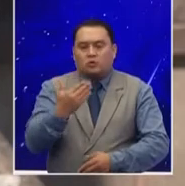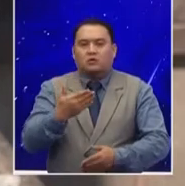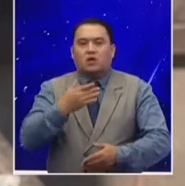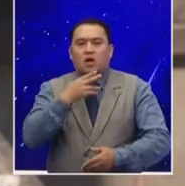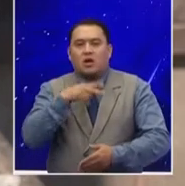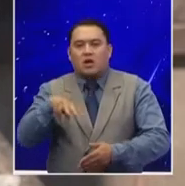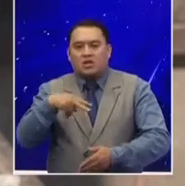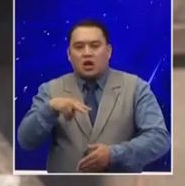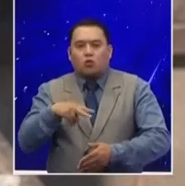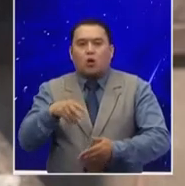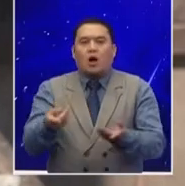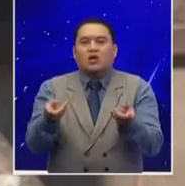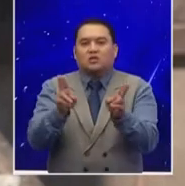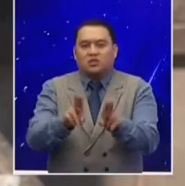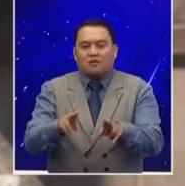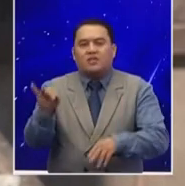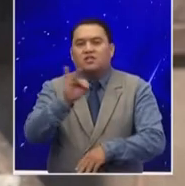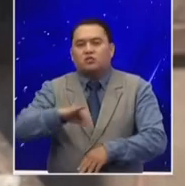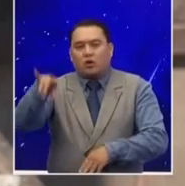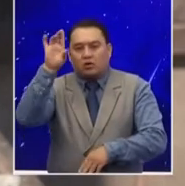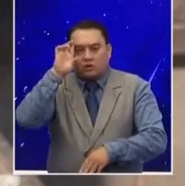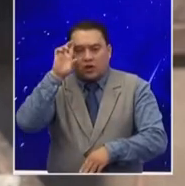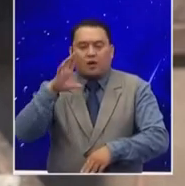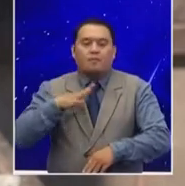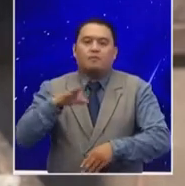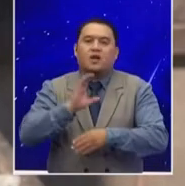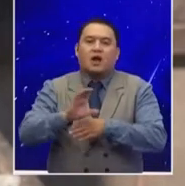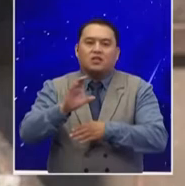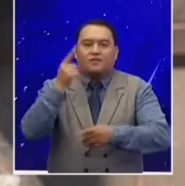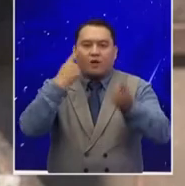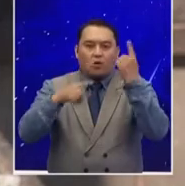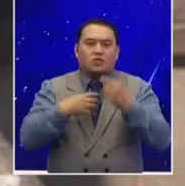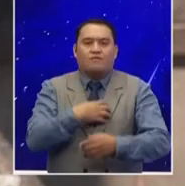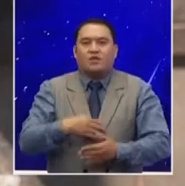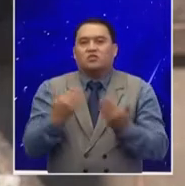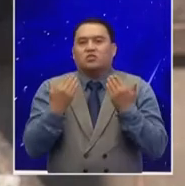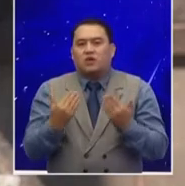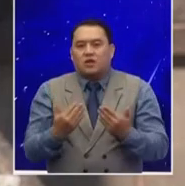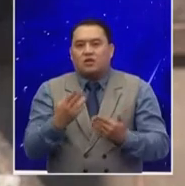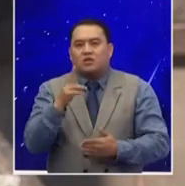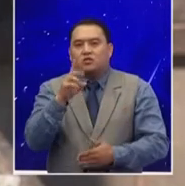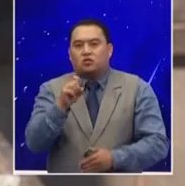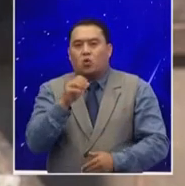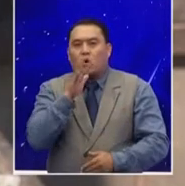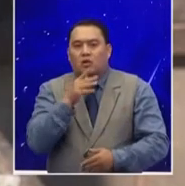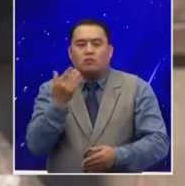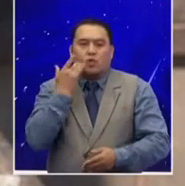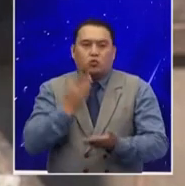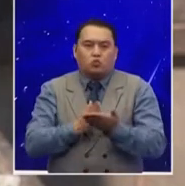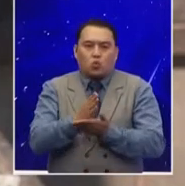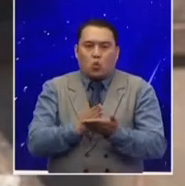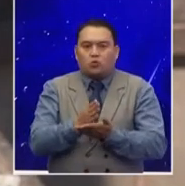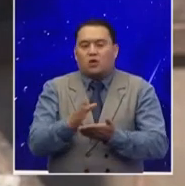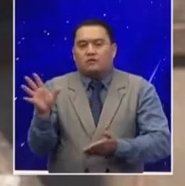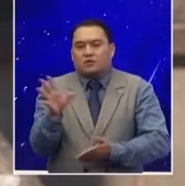современной литературы, оставил яркий след в истории страны. Его произведения не теряют актуальности уже больше века. Они по-прежнему служат духовной